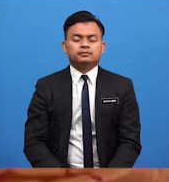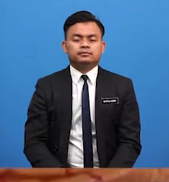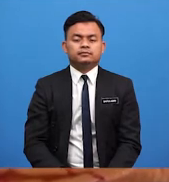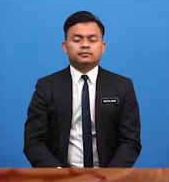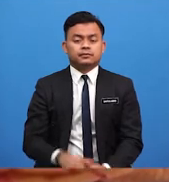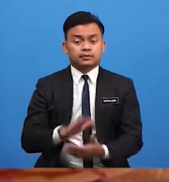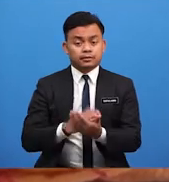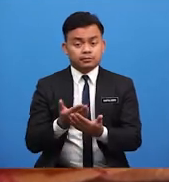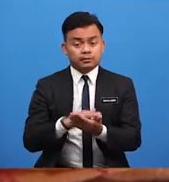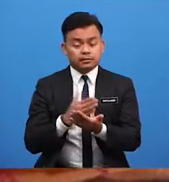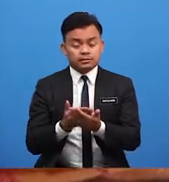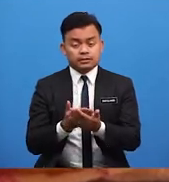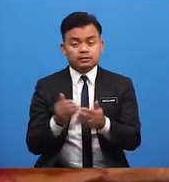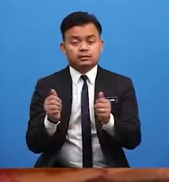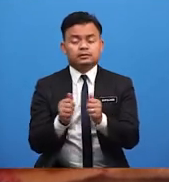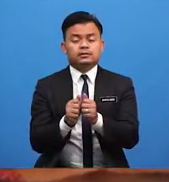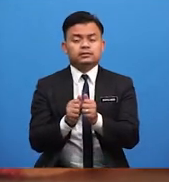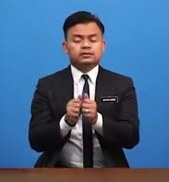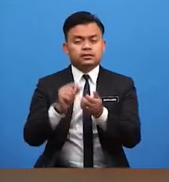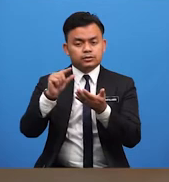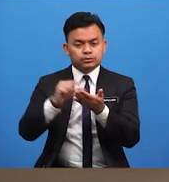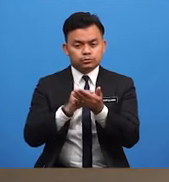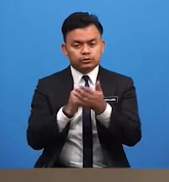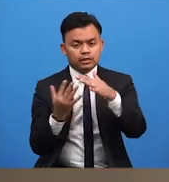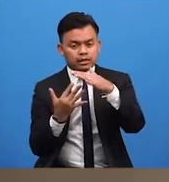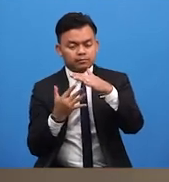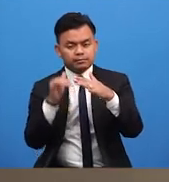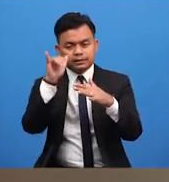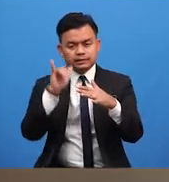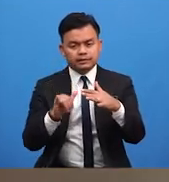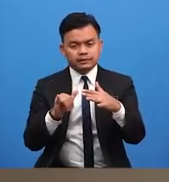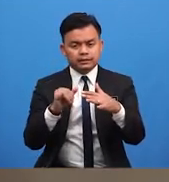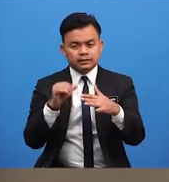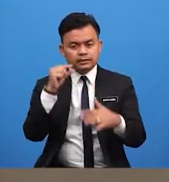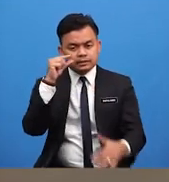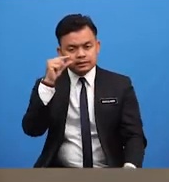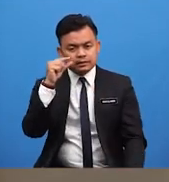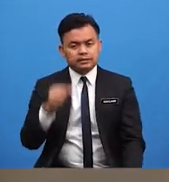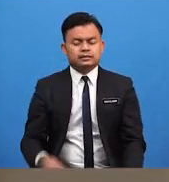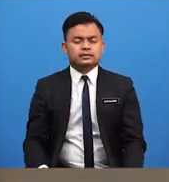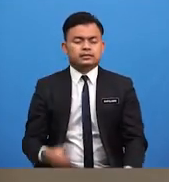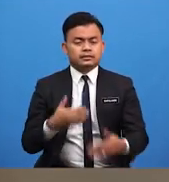Masak beras dengan menggunakan api yang sederhana sehingga hampir kering.